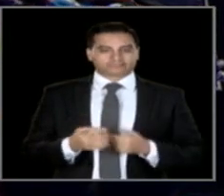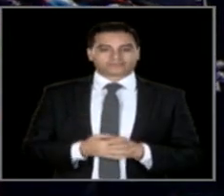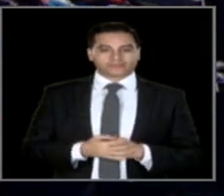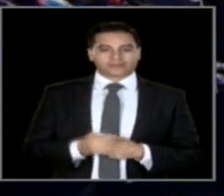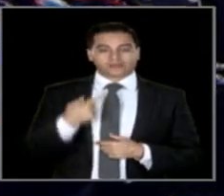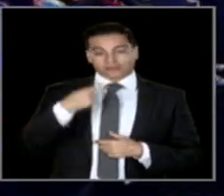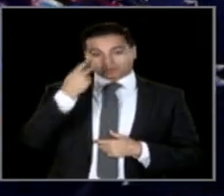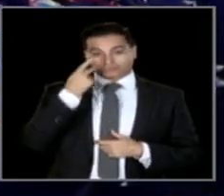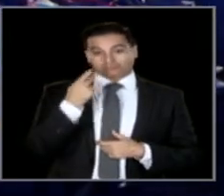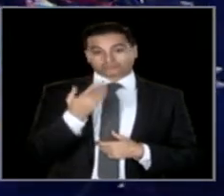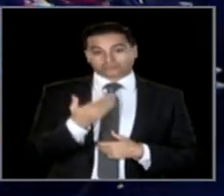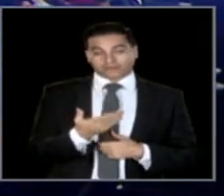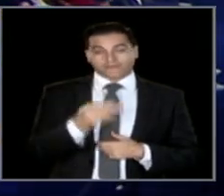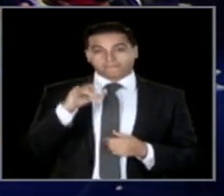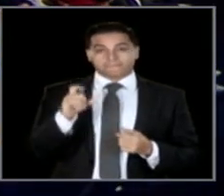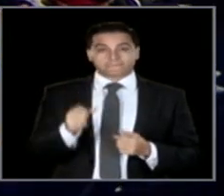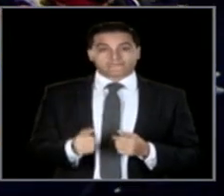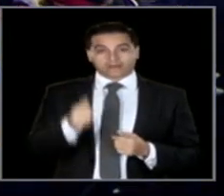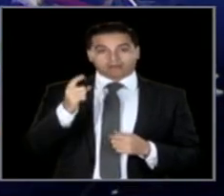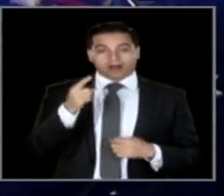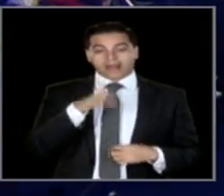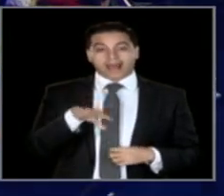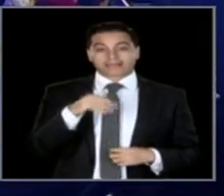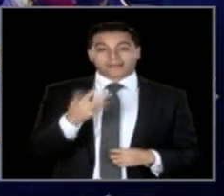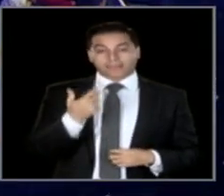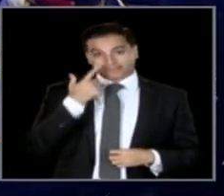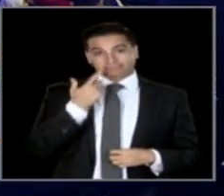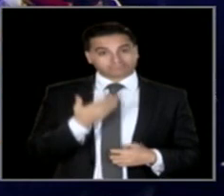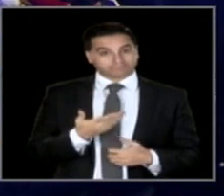هنشوف منار هتعمل ايه.